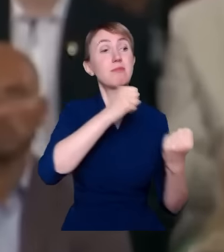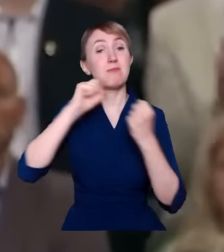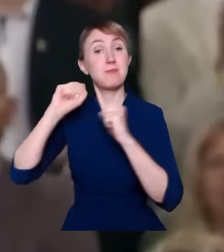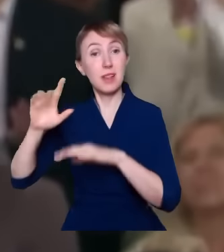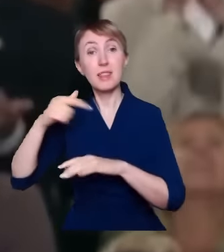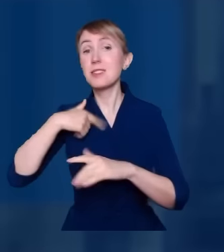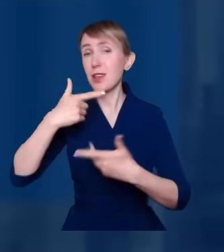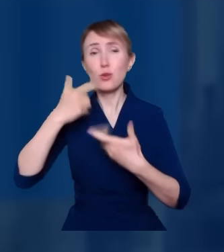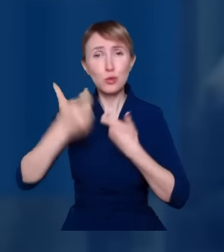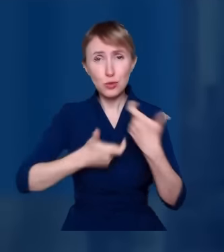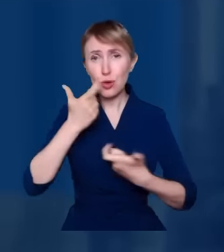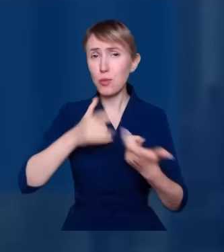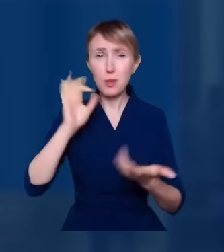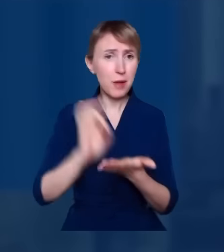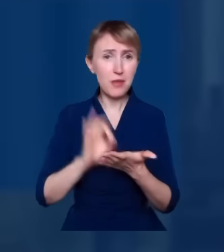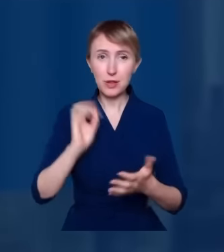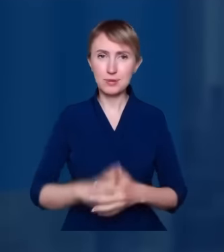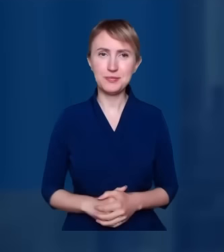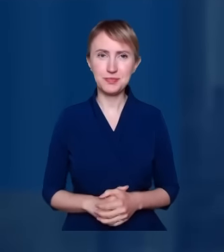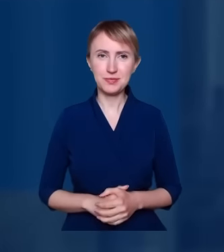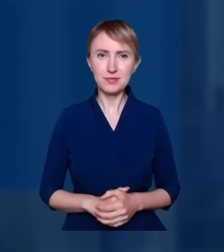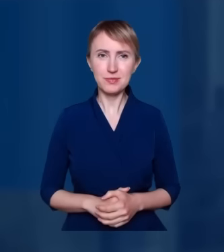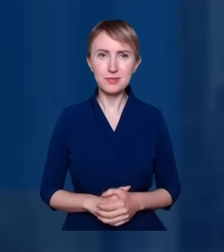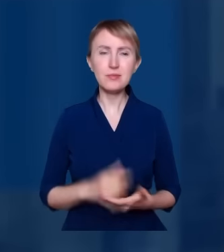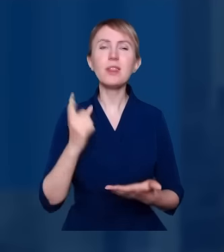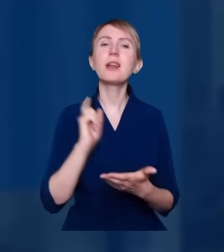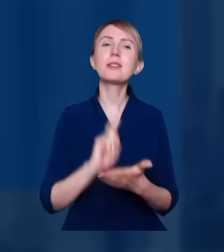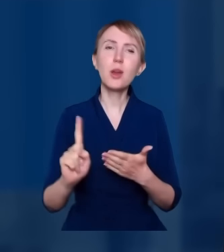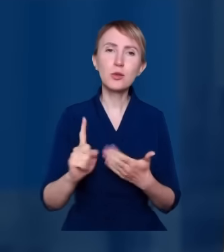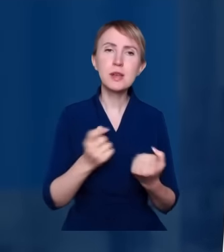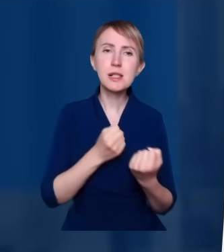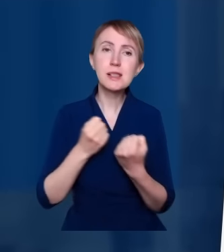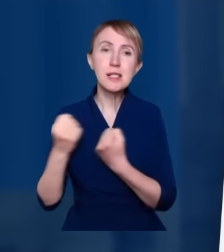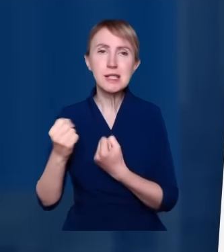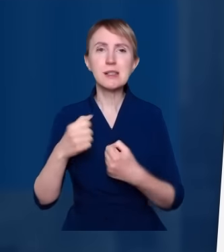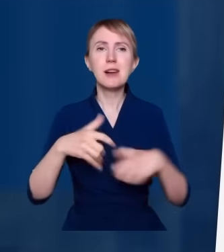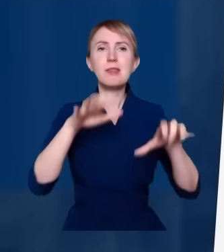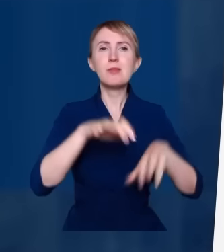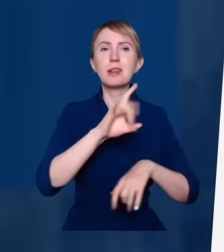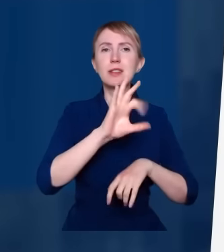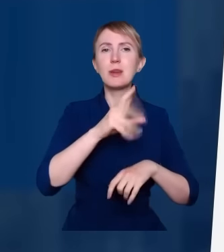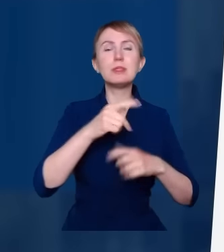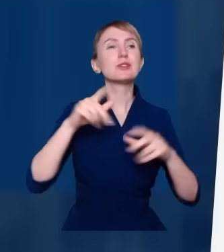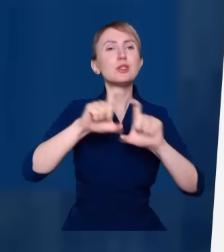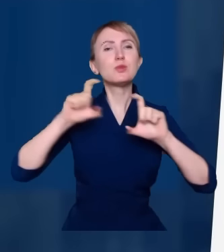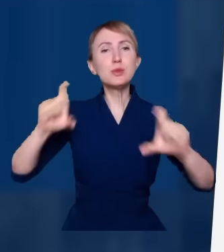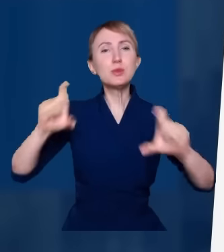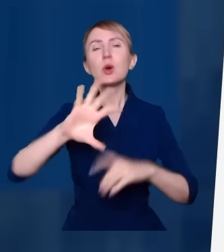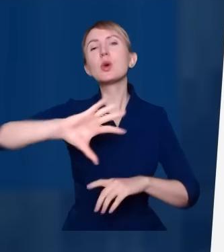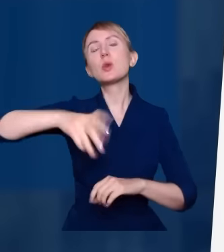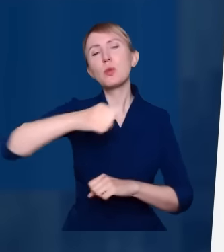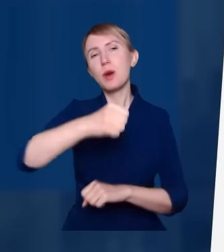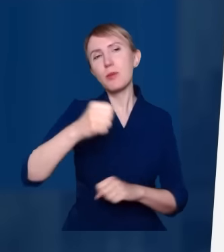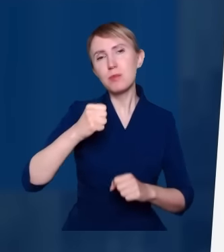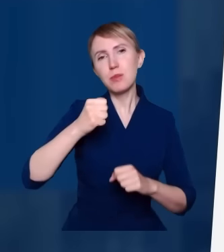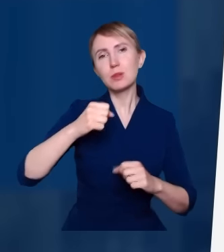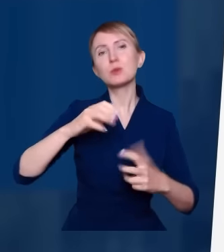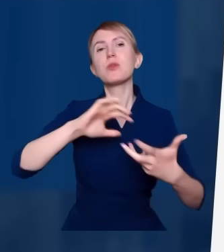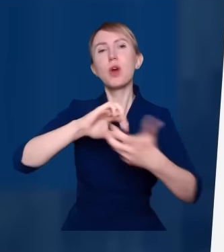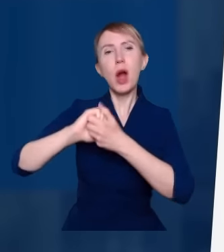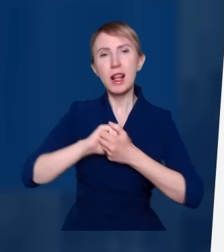gwarantuję. Jako że nie udało się wyprowadzić prezesa Adama Glapińskiego z budynku, grupa posłów koalicji rządzącej złożyła wniosek